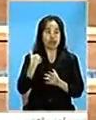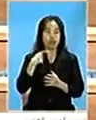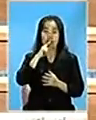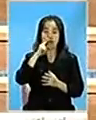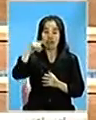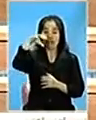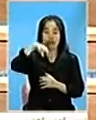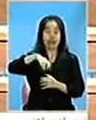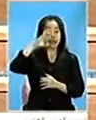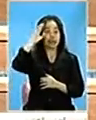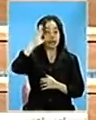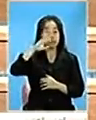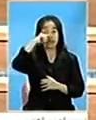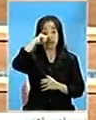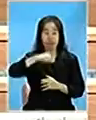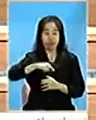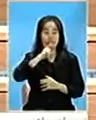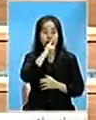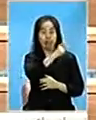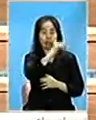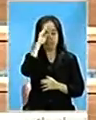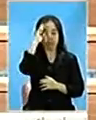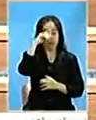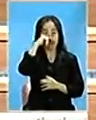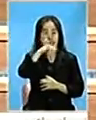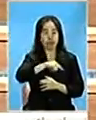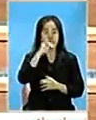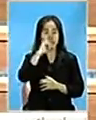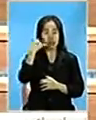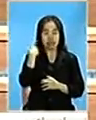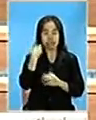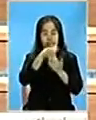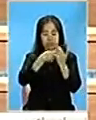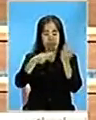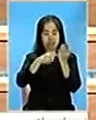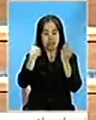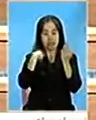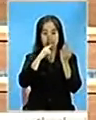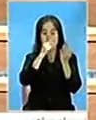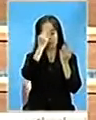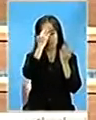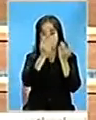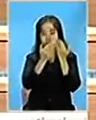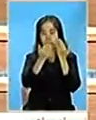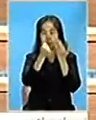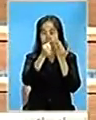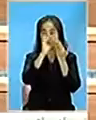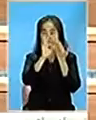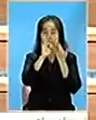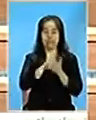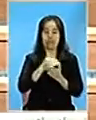ไทยใส่ร้ายกองทัพบกมีอยู่ในหน้า19และใส่ร้ายศ